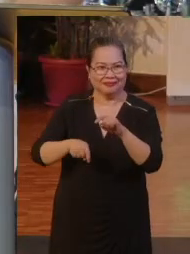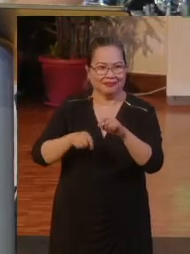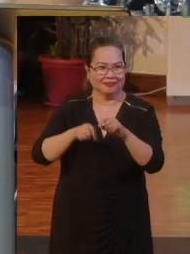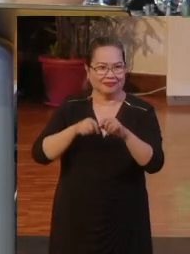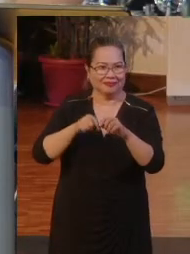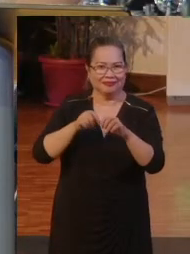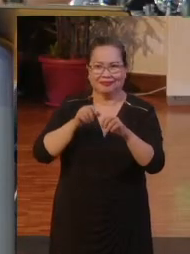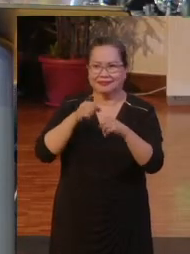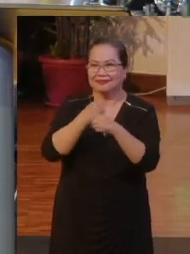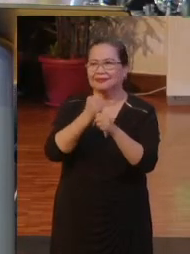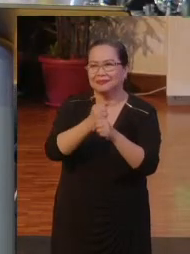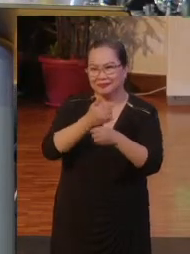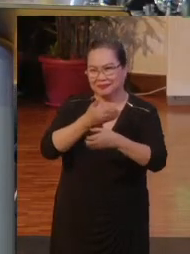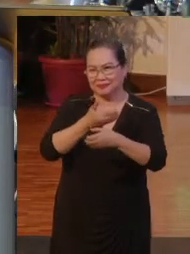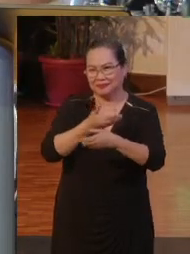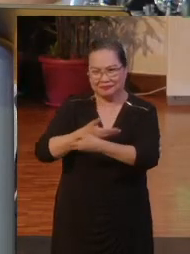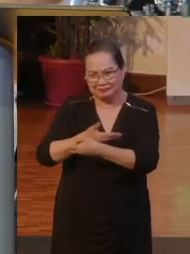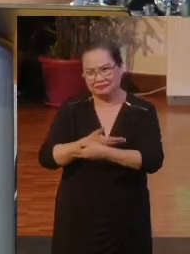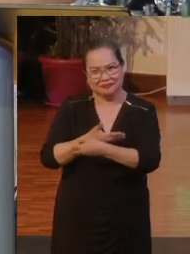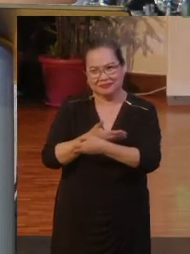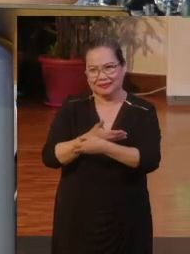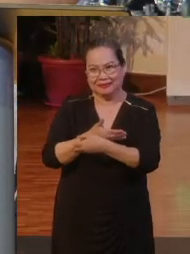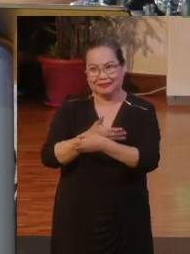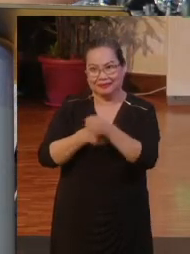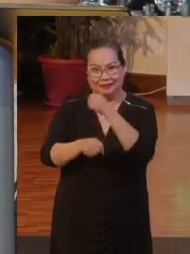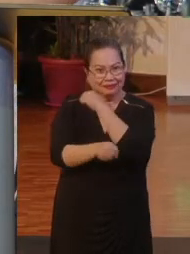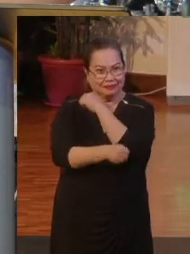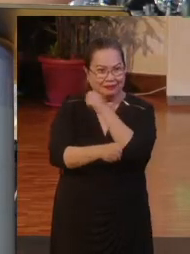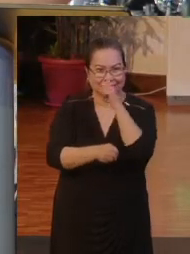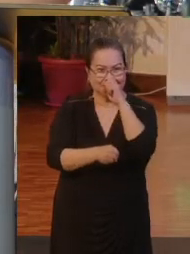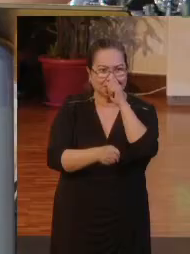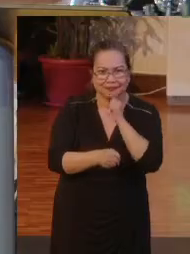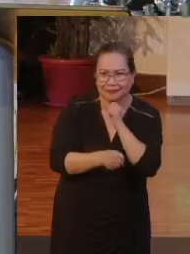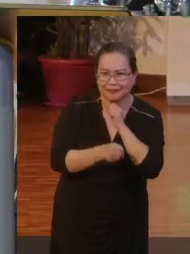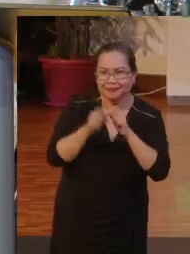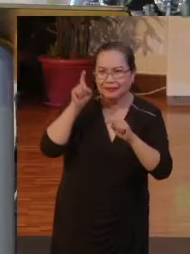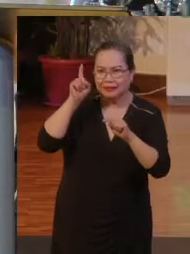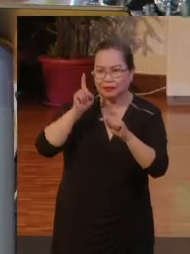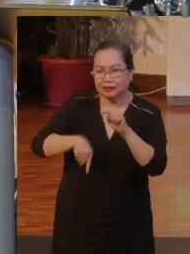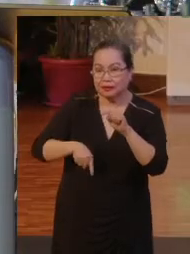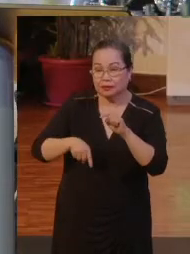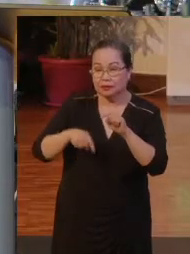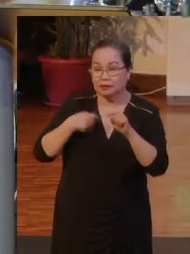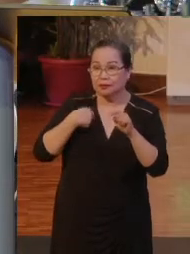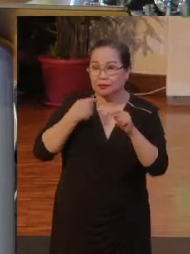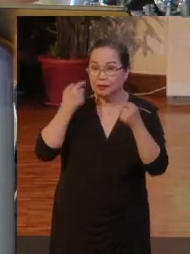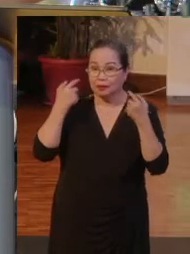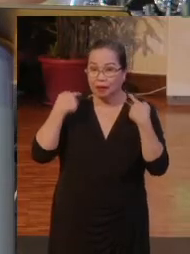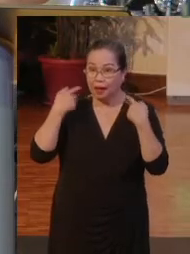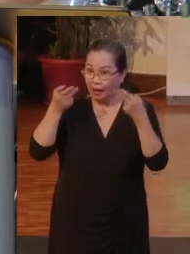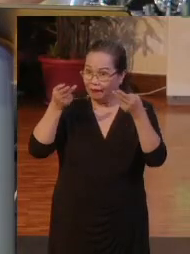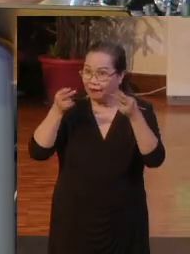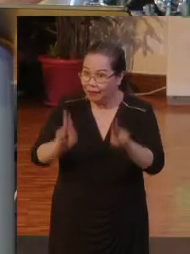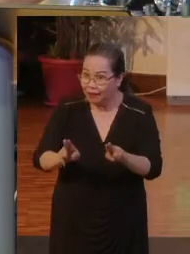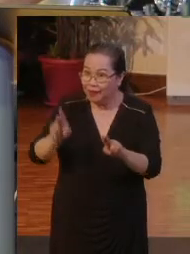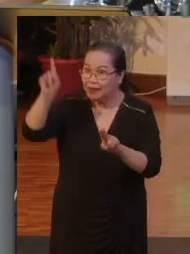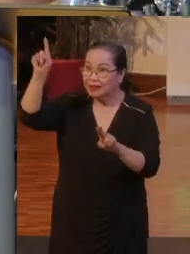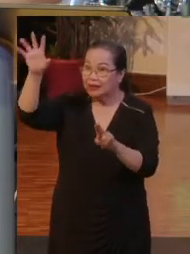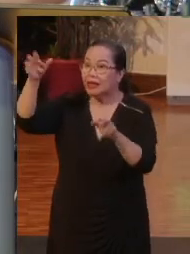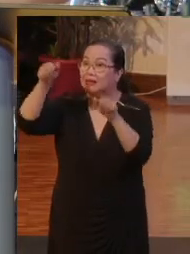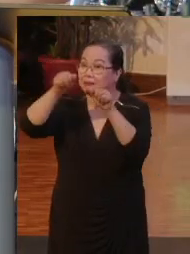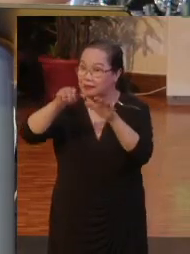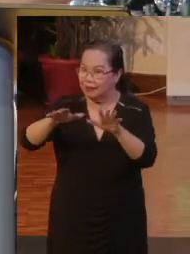Abraham. Ngunit kahit gayon po ang kanilang katandaan at kalagayan, sila po ay nagkaroon ng anak,